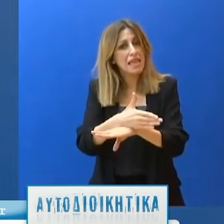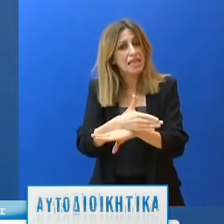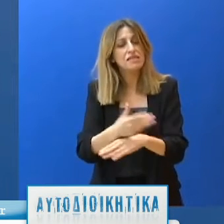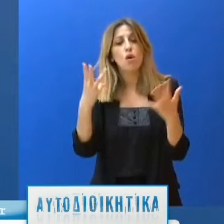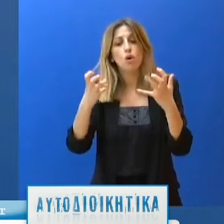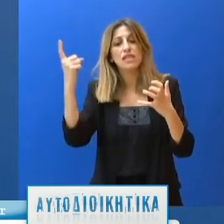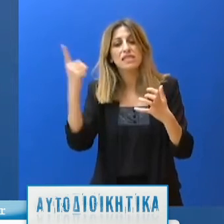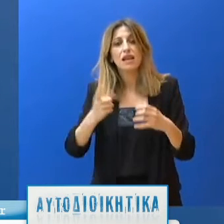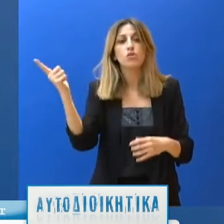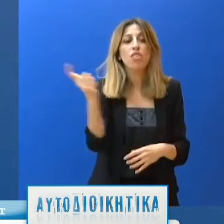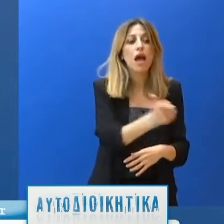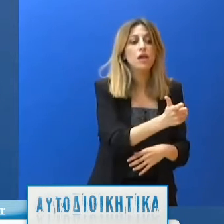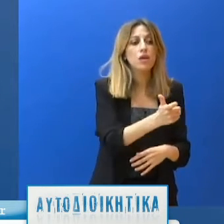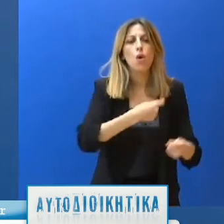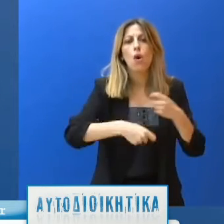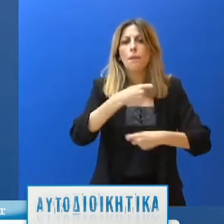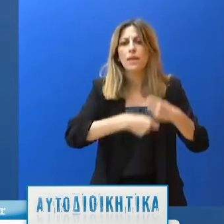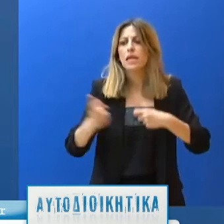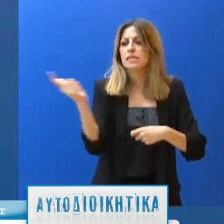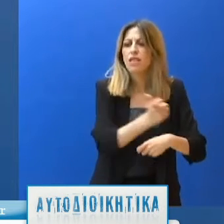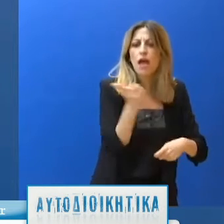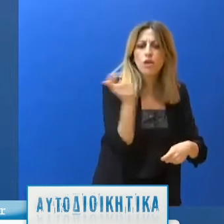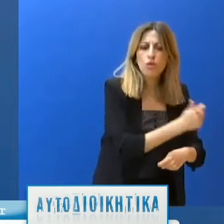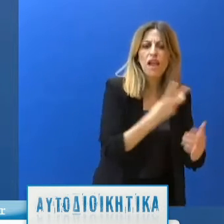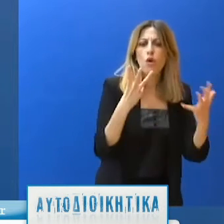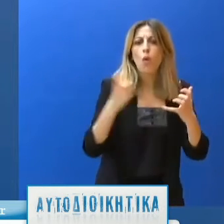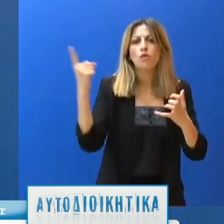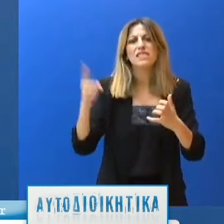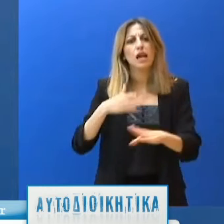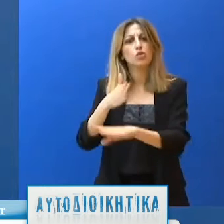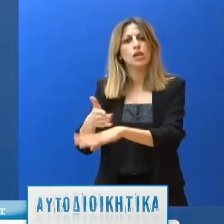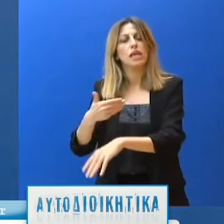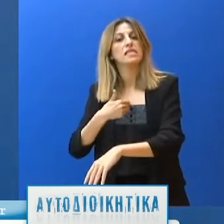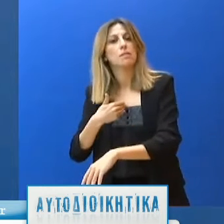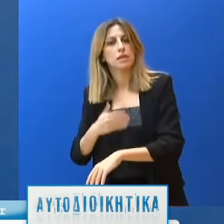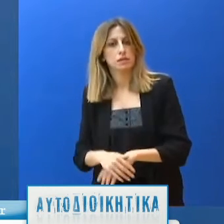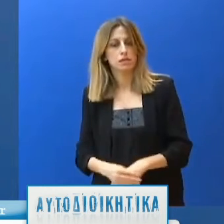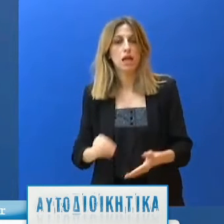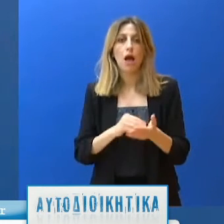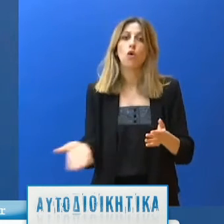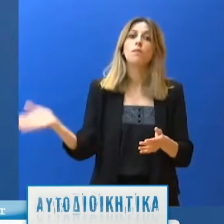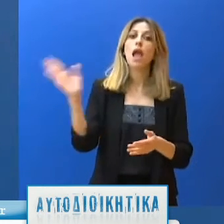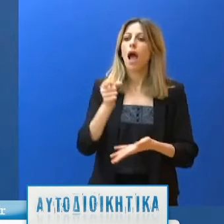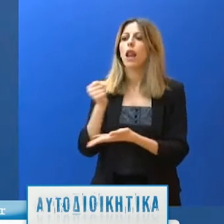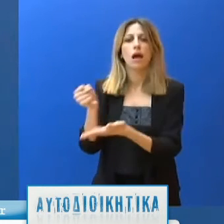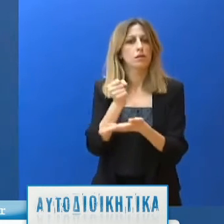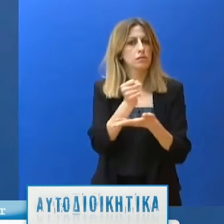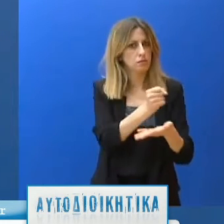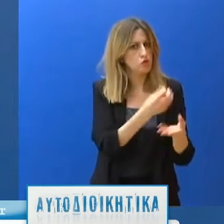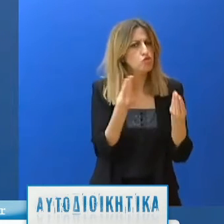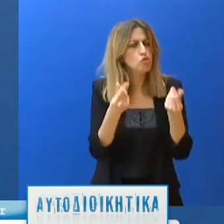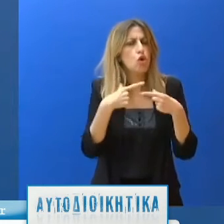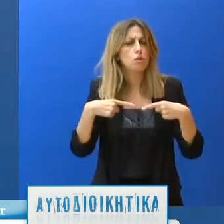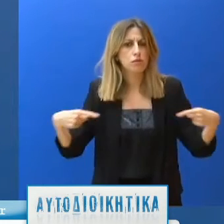για όλες τις επιχειρήσεις. Παράλληλα, αρχίζουν και τρέχουν διάφορα χρηματοδοτικά εργαλεία όπως